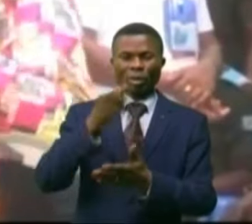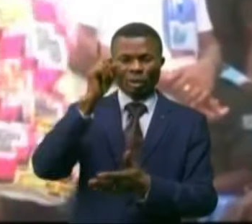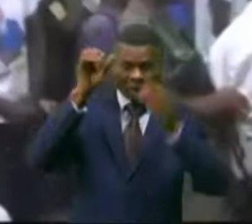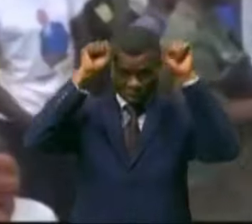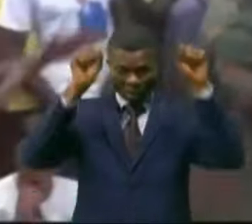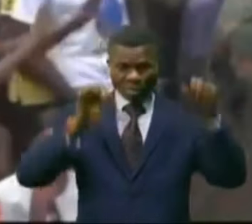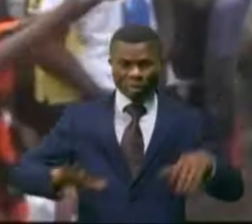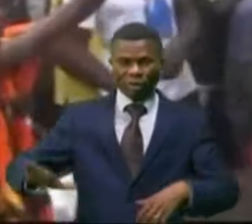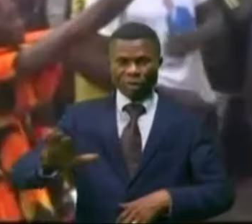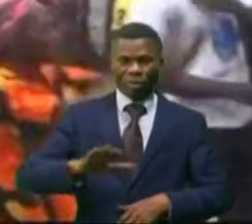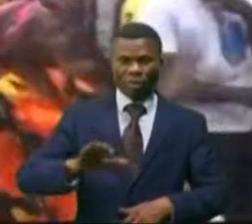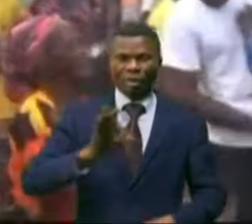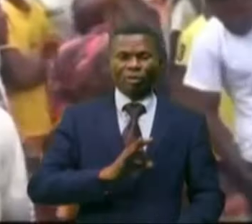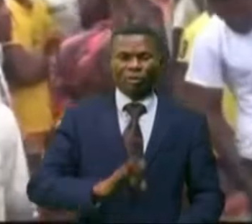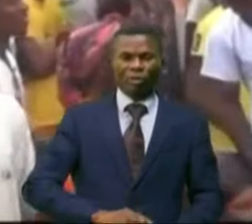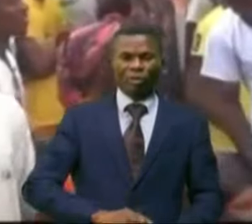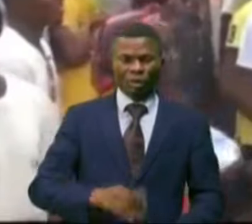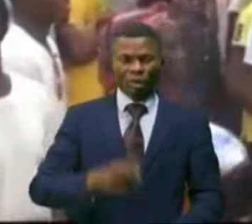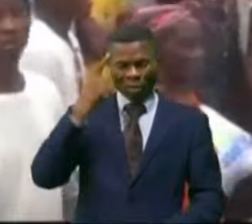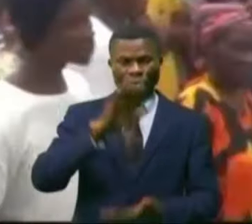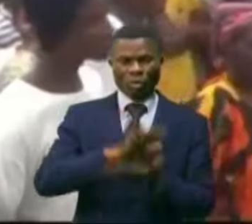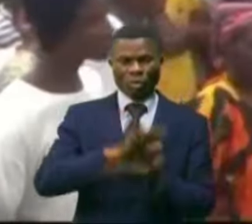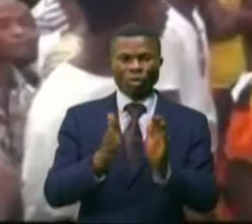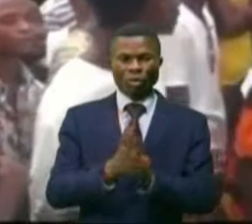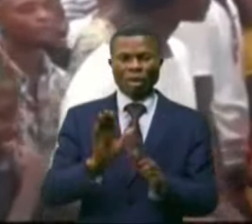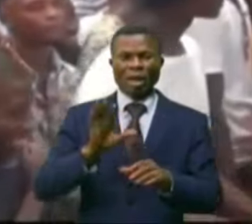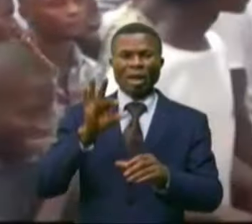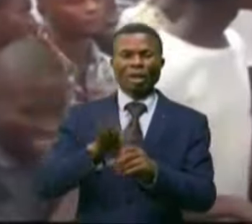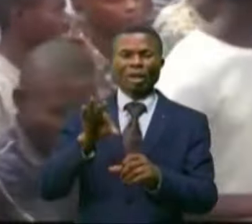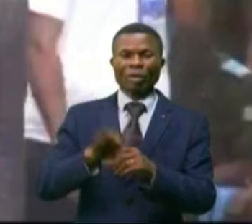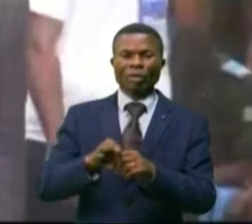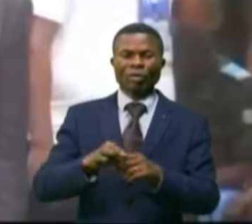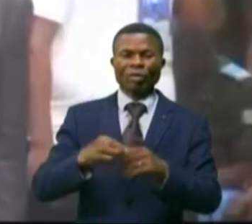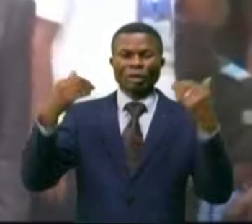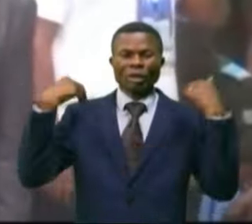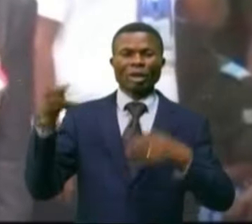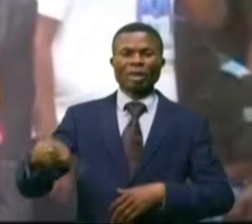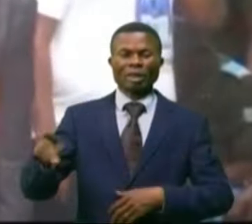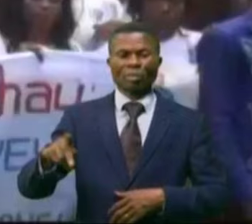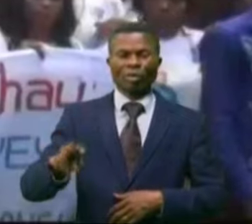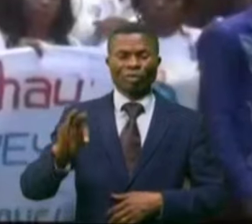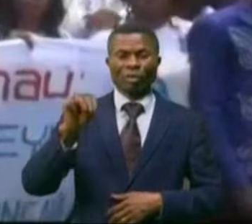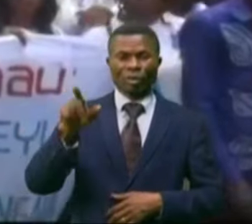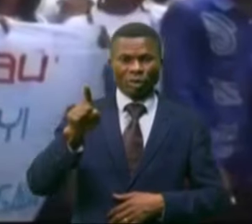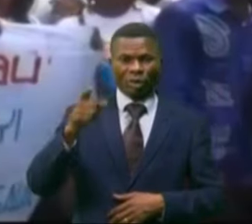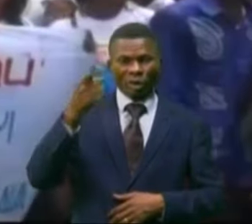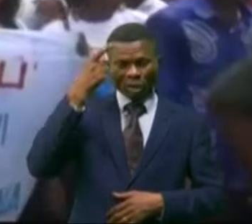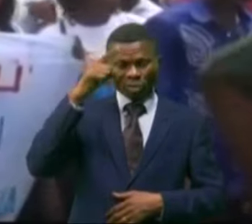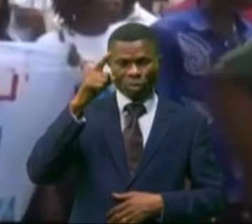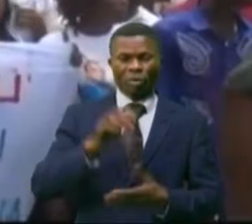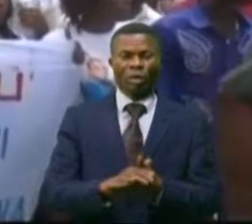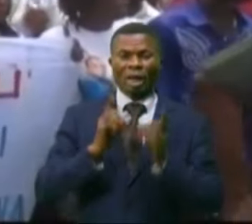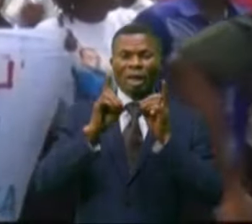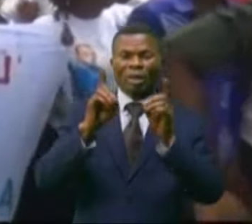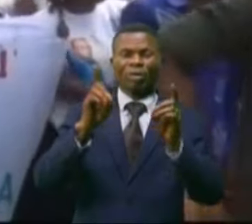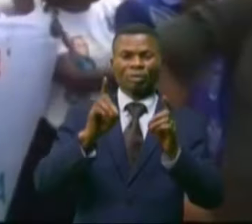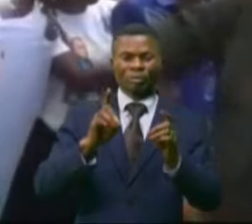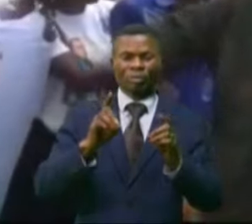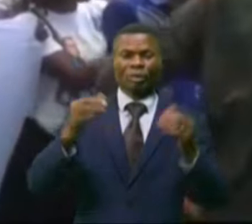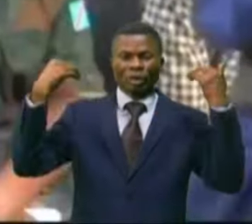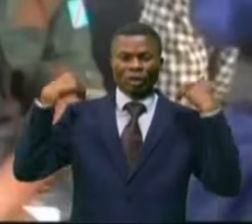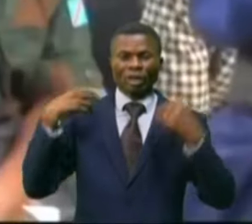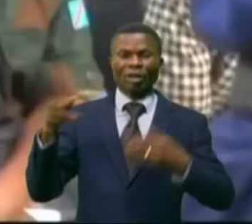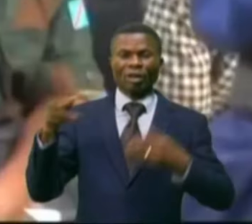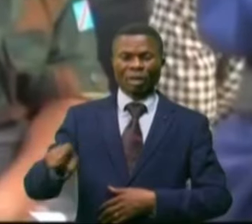président de la République pour son investiture après son élection à la tête de la province de la Mongala. Poursuivant son allocution, le numéro 1 de la